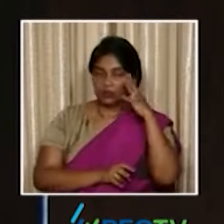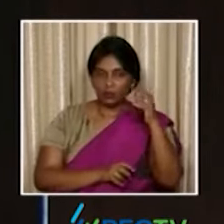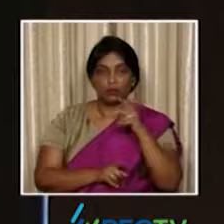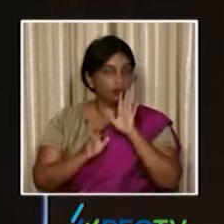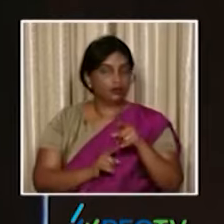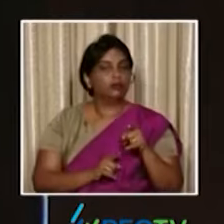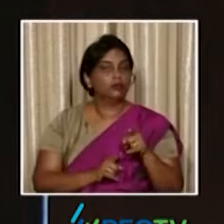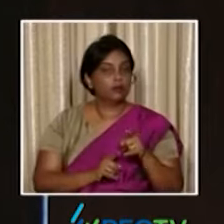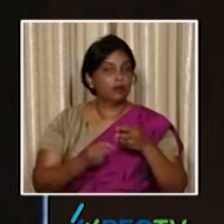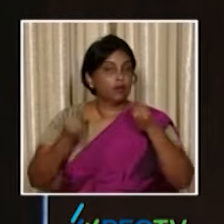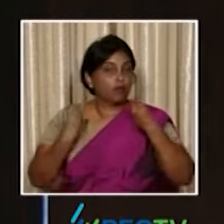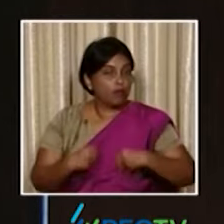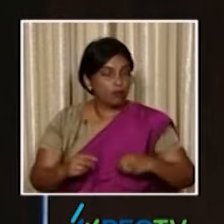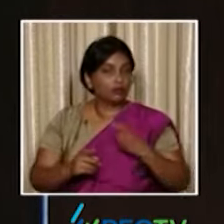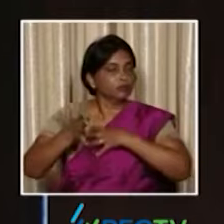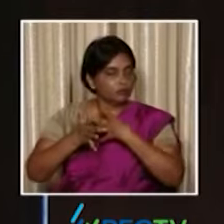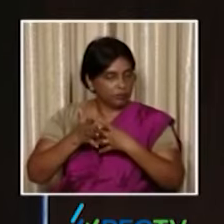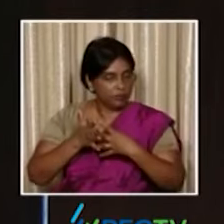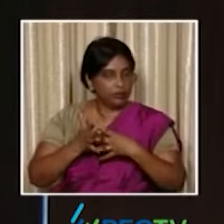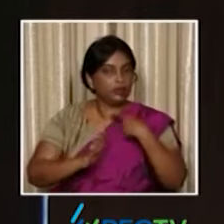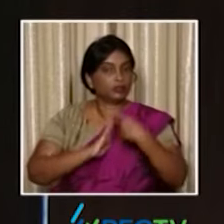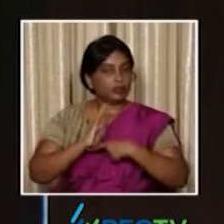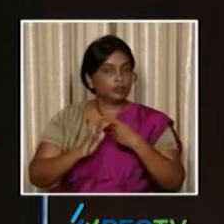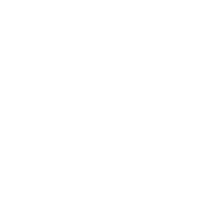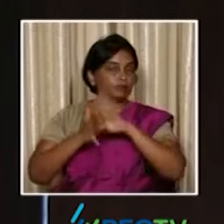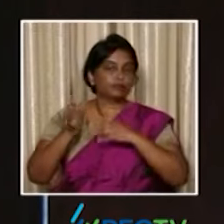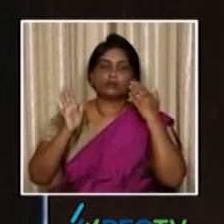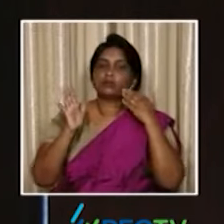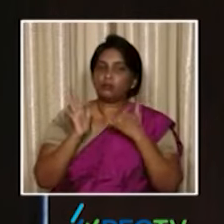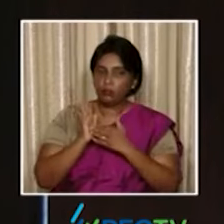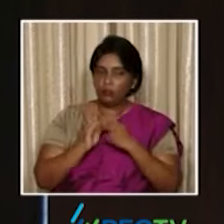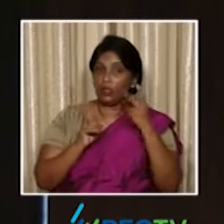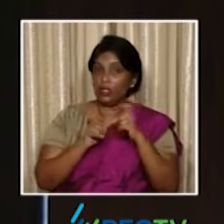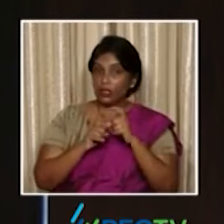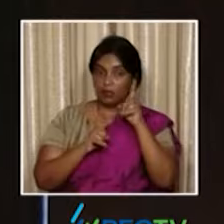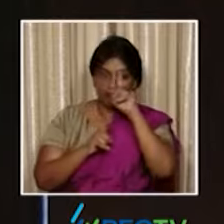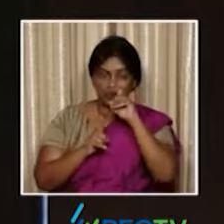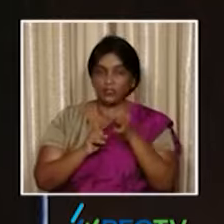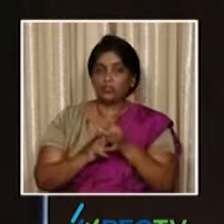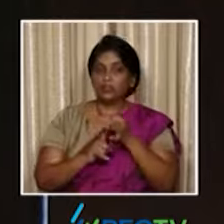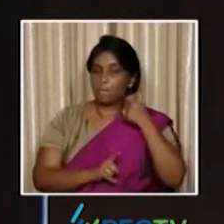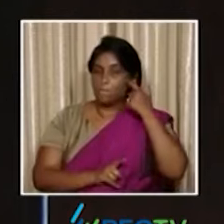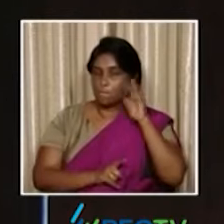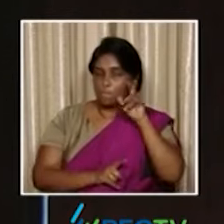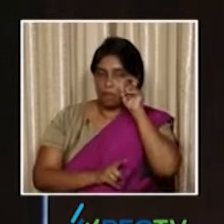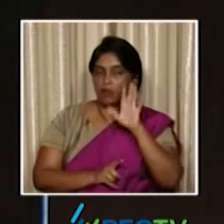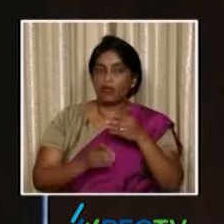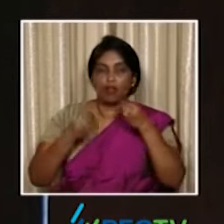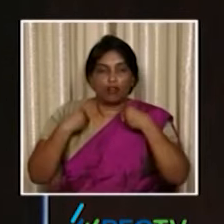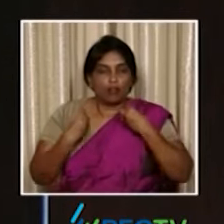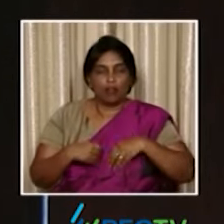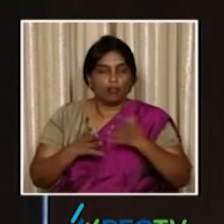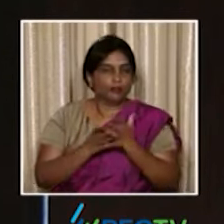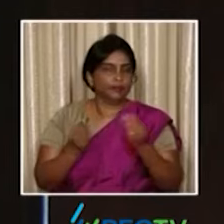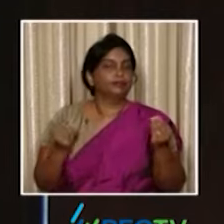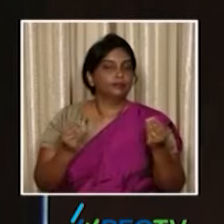කතා කරන්නේ බංකොලොත් අයවැයක බංකොලොත් වැය ශීර්ෂය. එහෙනම් දෙසැම්බර් මාසේ ජනාධිපතිතුමා බලනවා බංකොලොත් භාවයේ